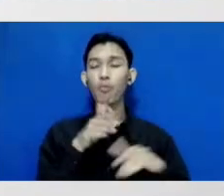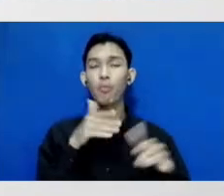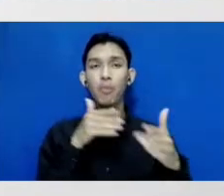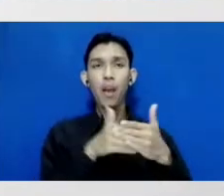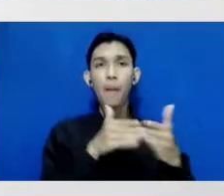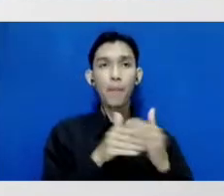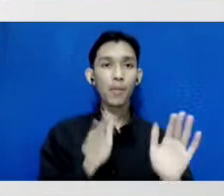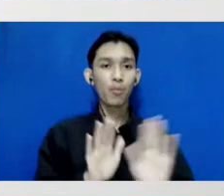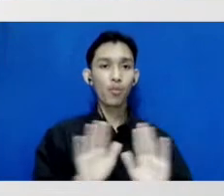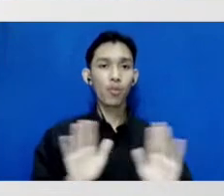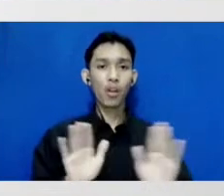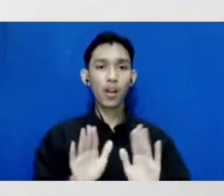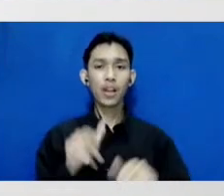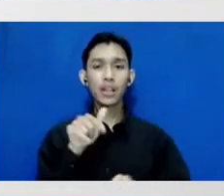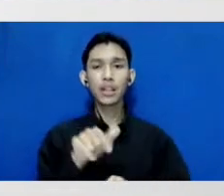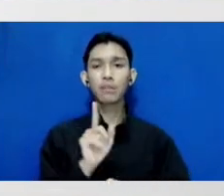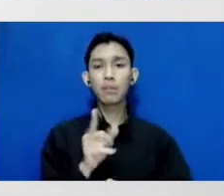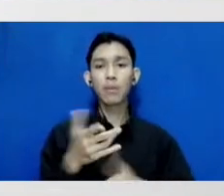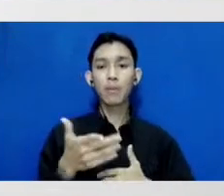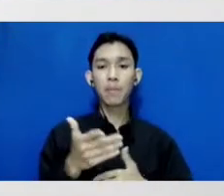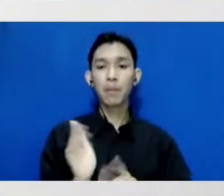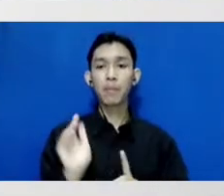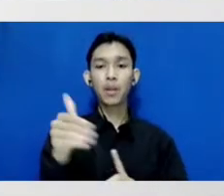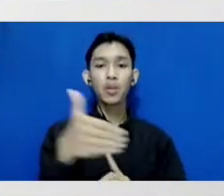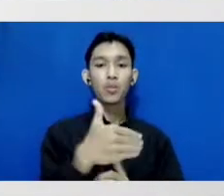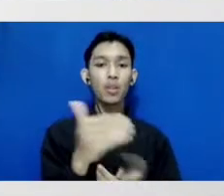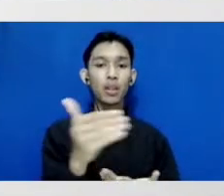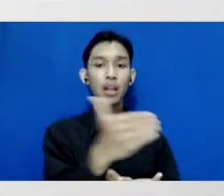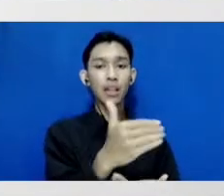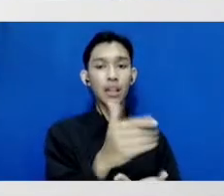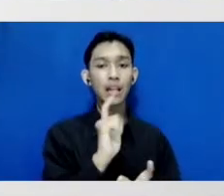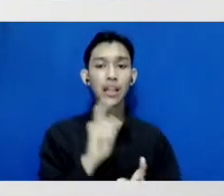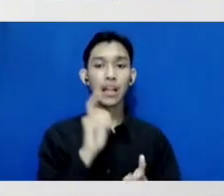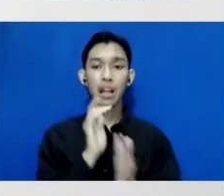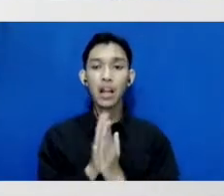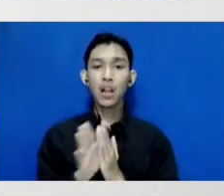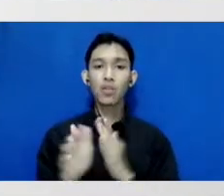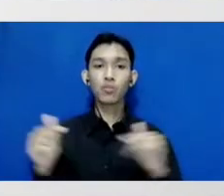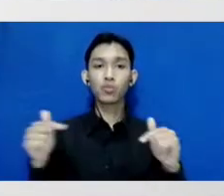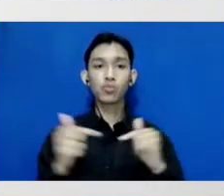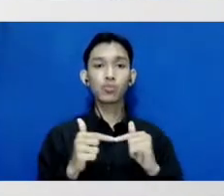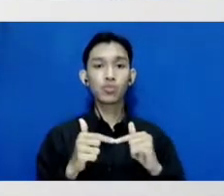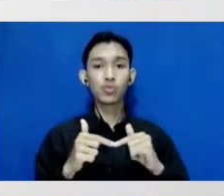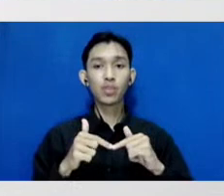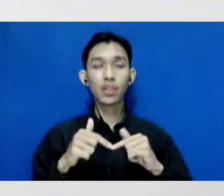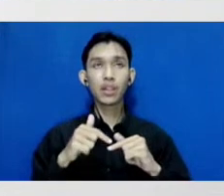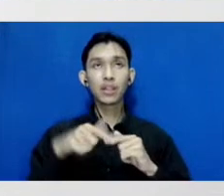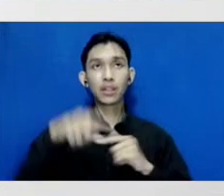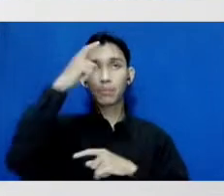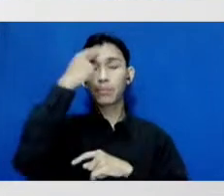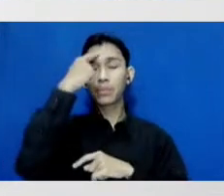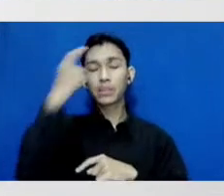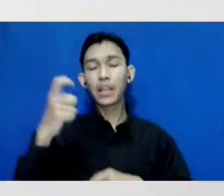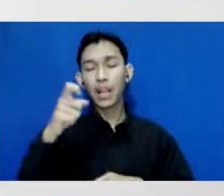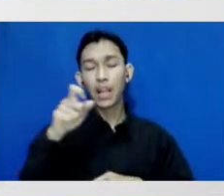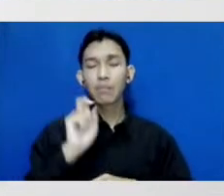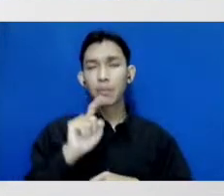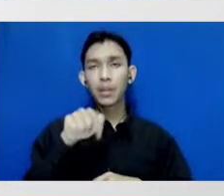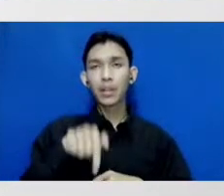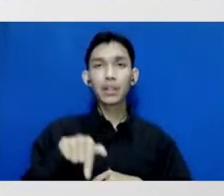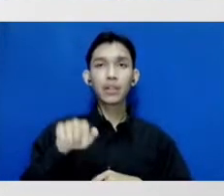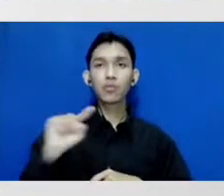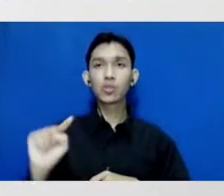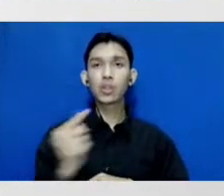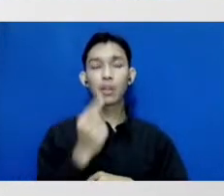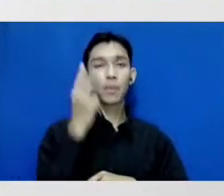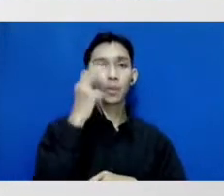Jadi hal ini dikarenakan perlindungan data ini secara langsung terkait dengan trust, di mana trust ini merupakan sumber daya utama di dalam ekonomi